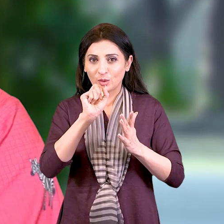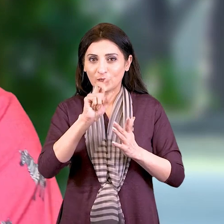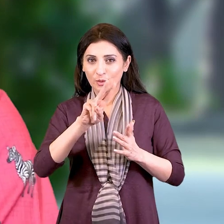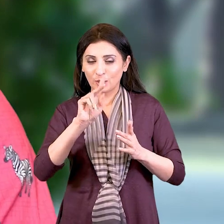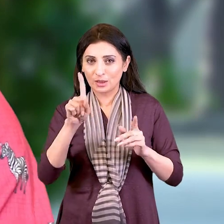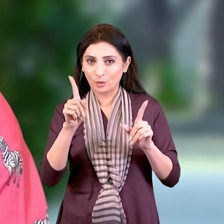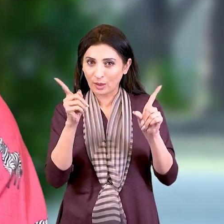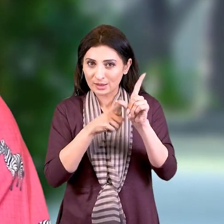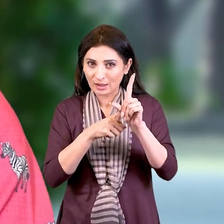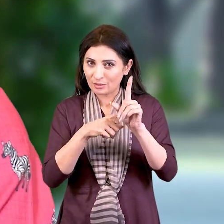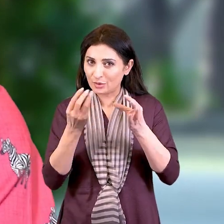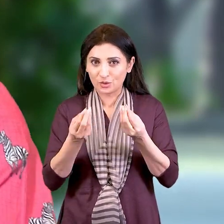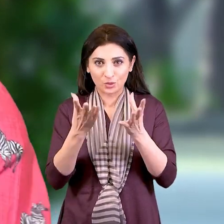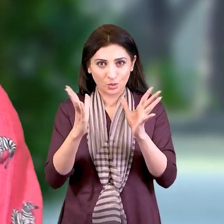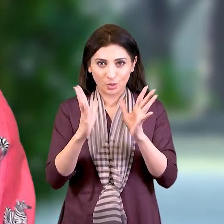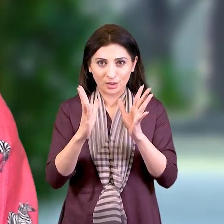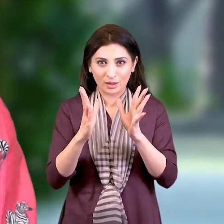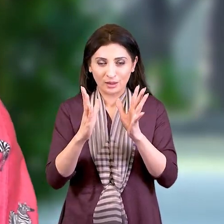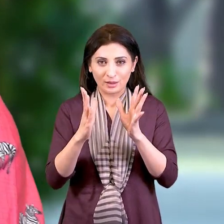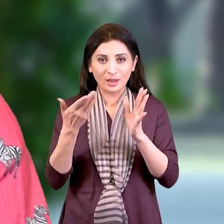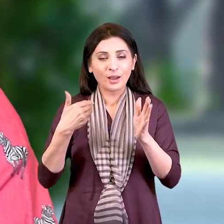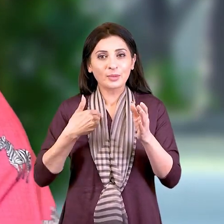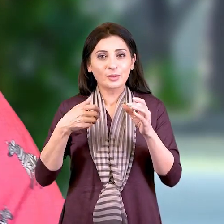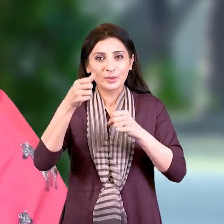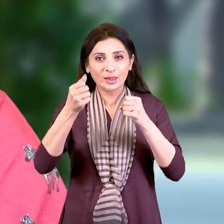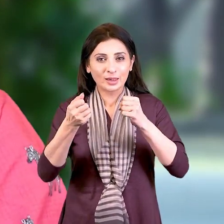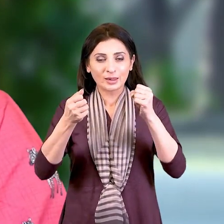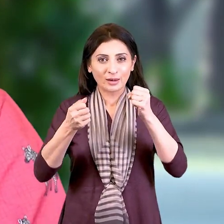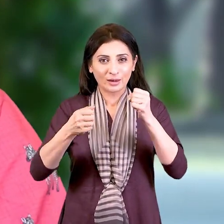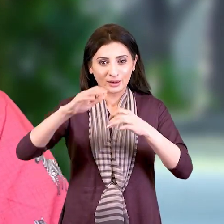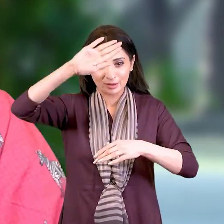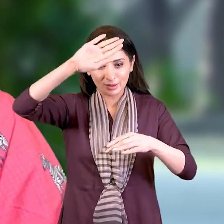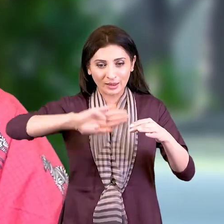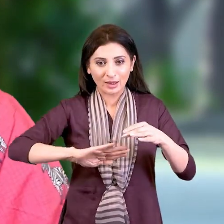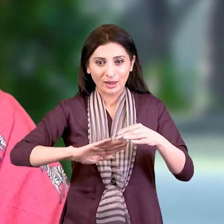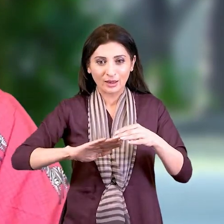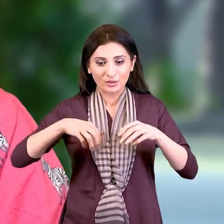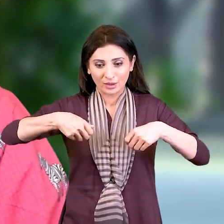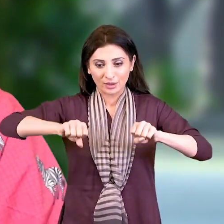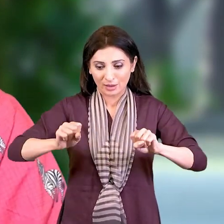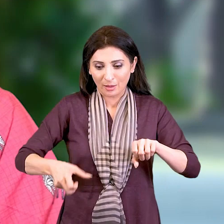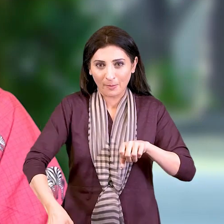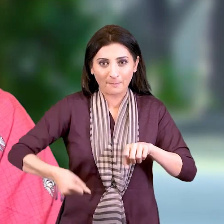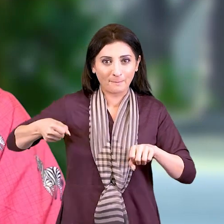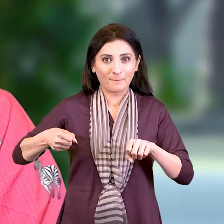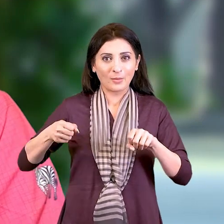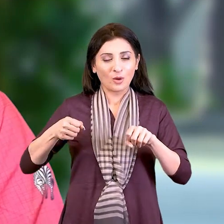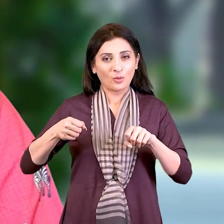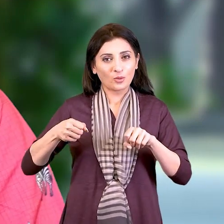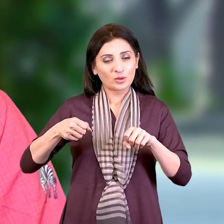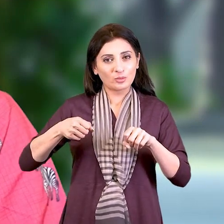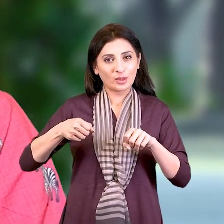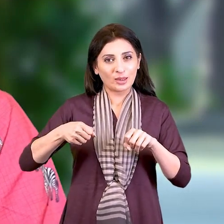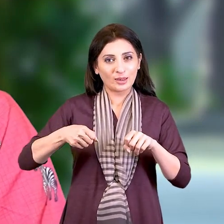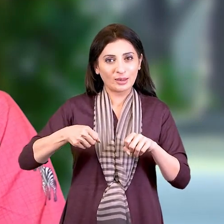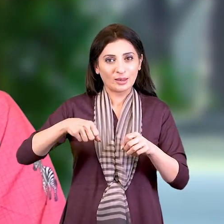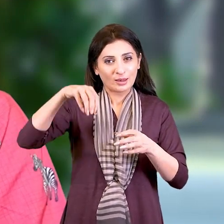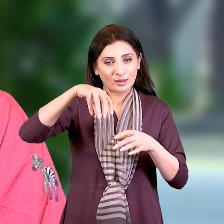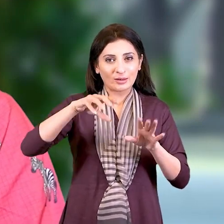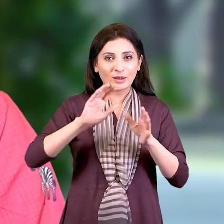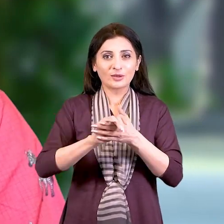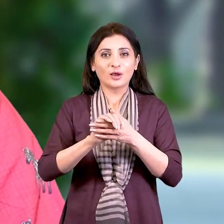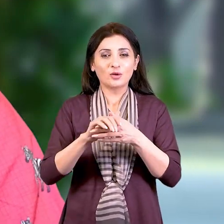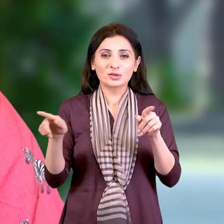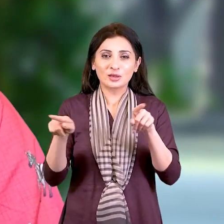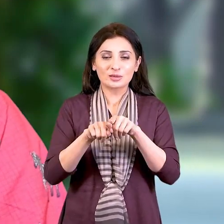गराज के अंदर हमारा रिक्शा आ गया, हम लोग के गराज के अंदर वो खड़ा होता था. गराज में हमने 3-4 छोटी टेबलें लगा ली. पीपल वुड कम इन,